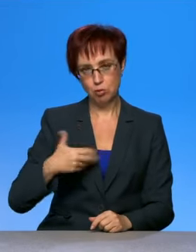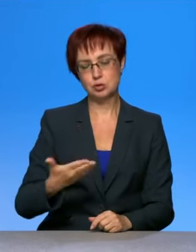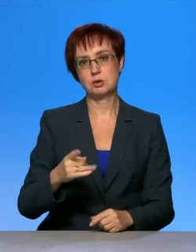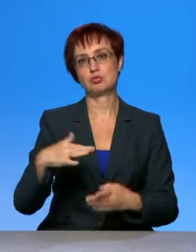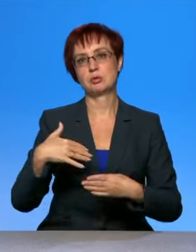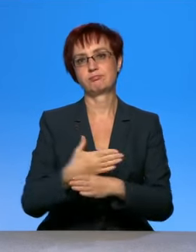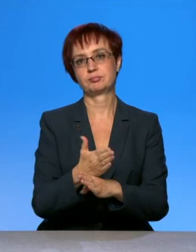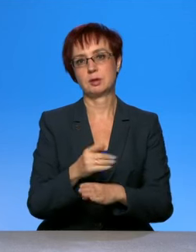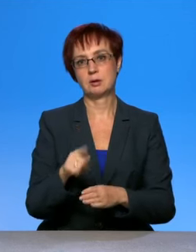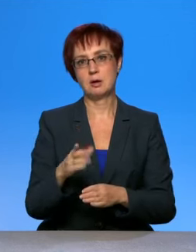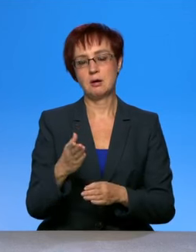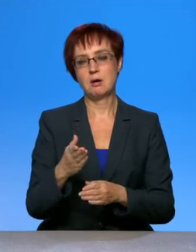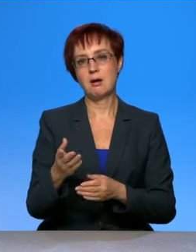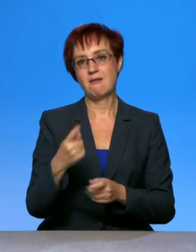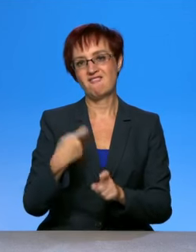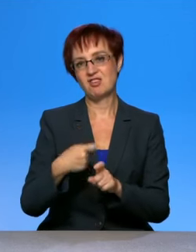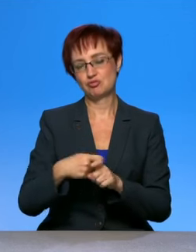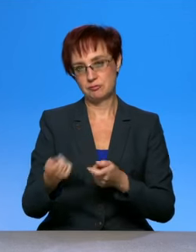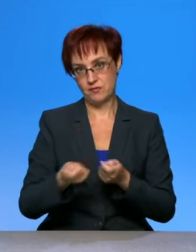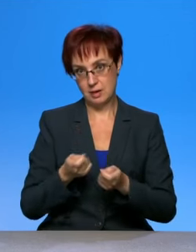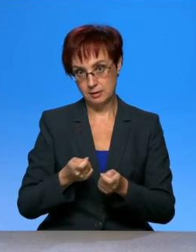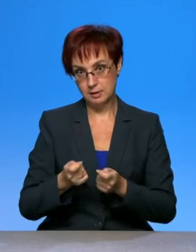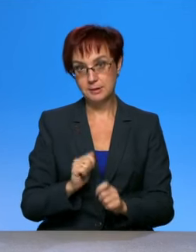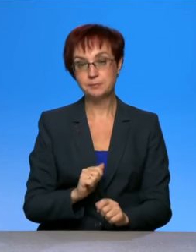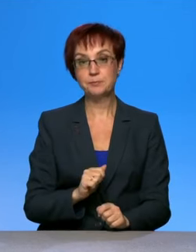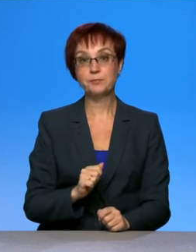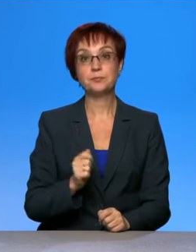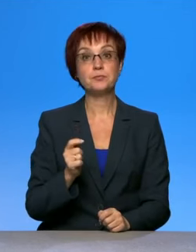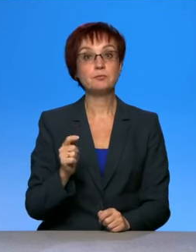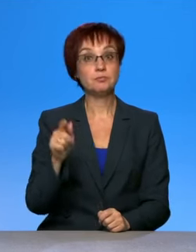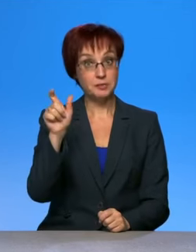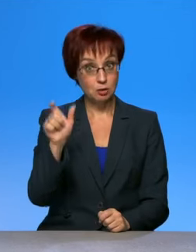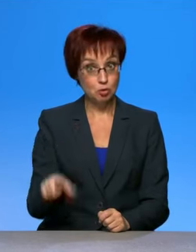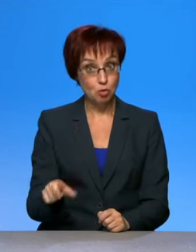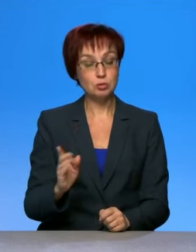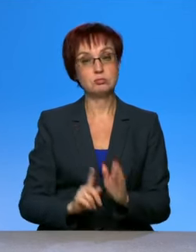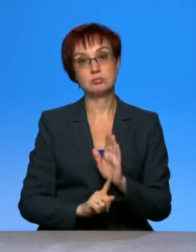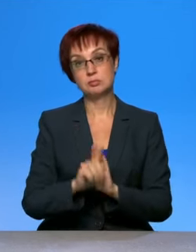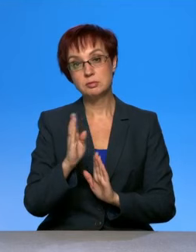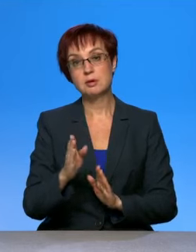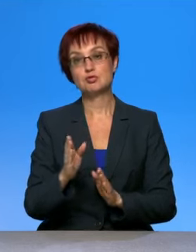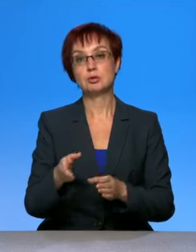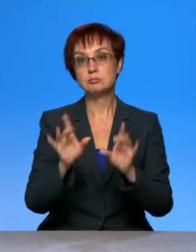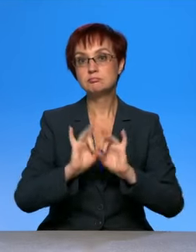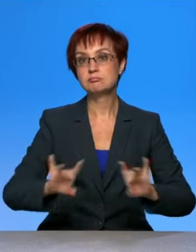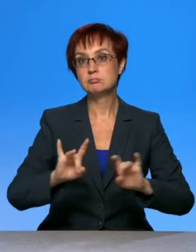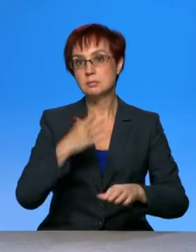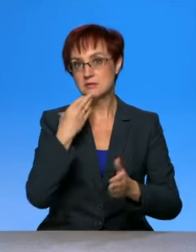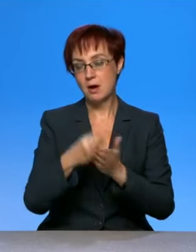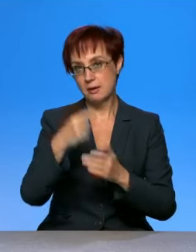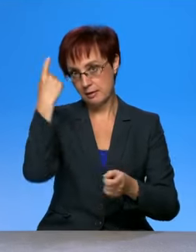моральными представлением о том что должно быть и Как должно быть и он стал утверждать эти свои идеи в жизни и он знаете